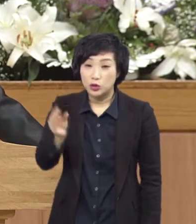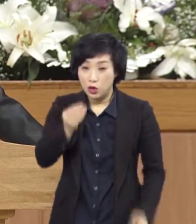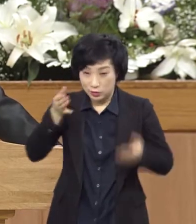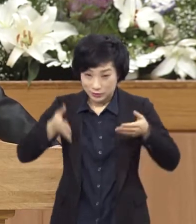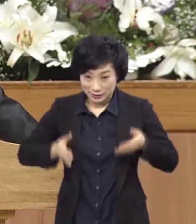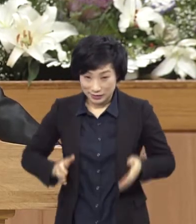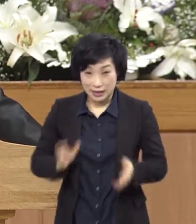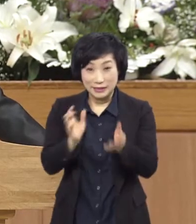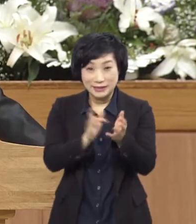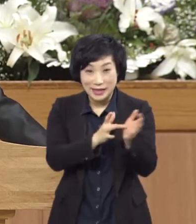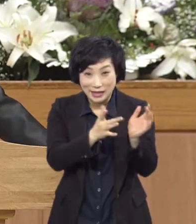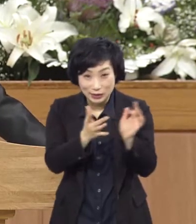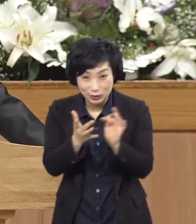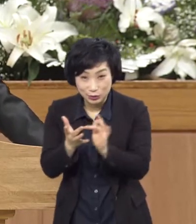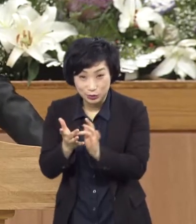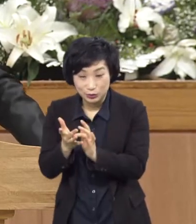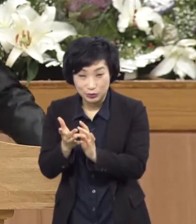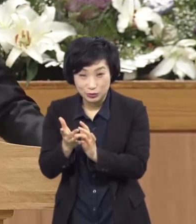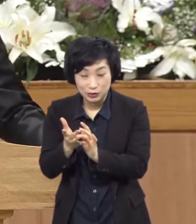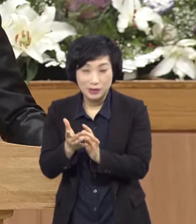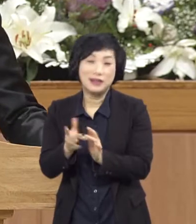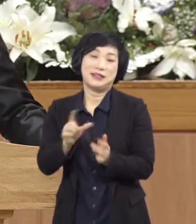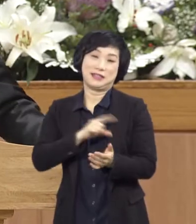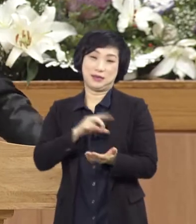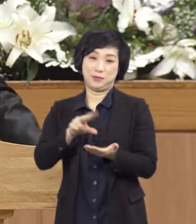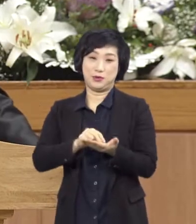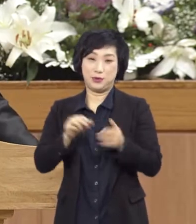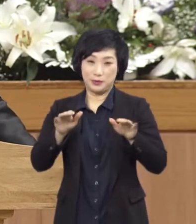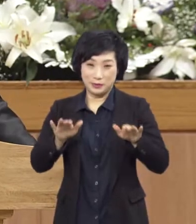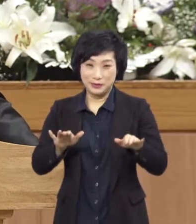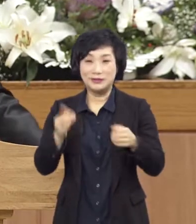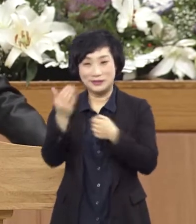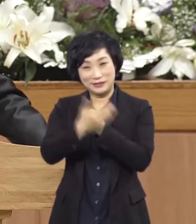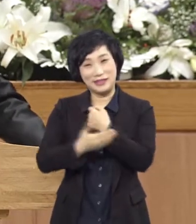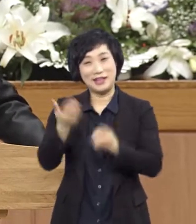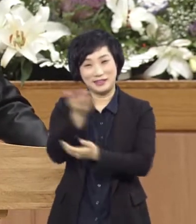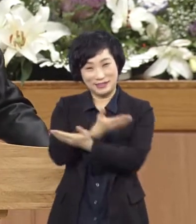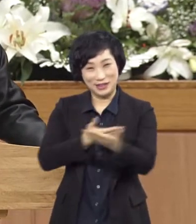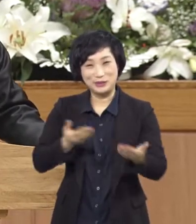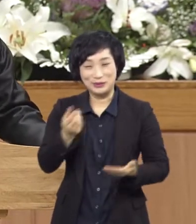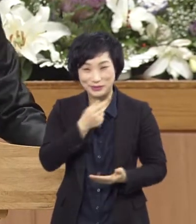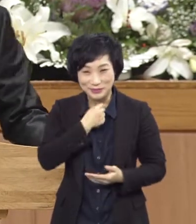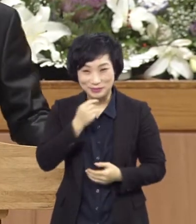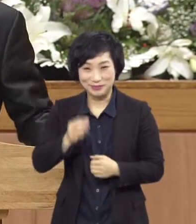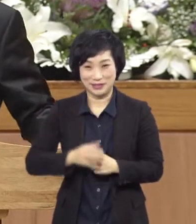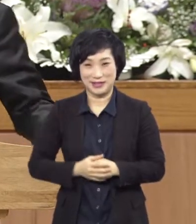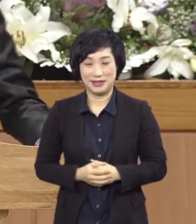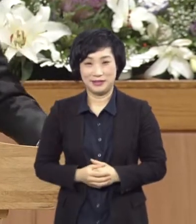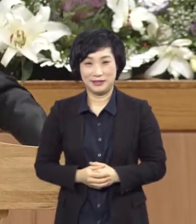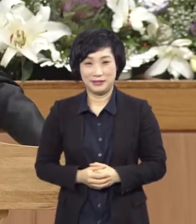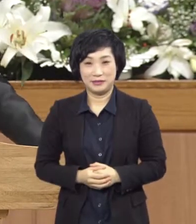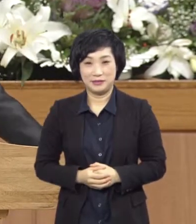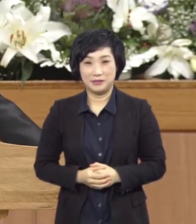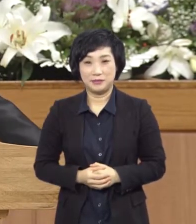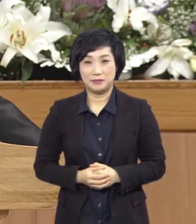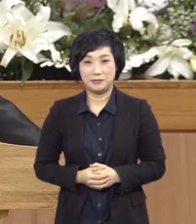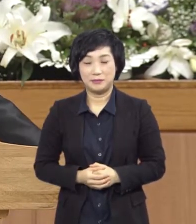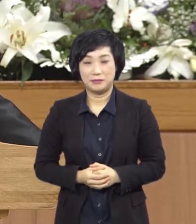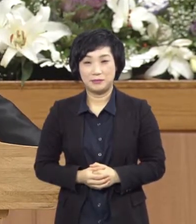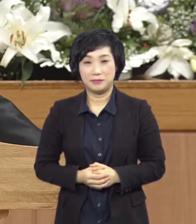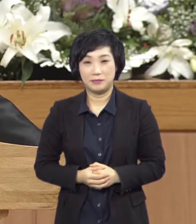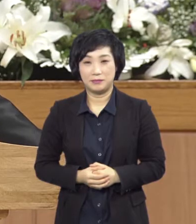성탄하신 예수 그와 같은 제목으로 은혜를 나누려고 합니다.